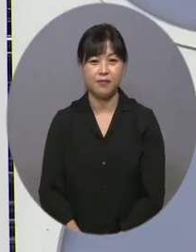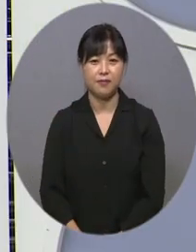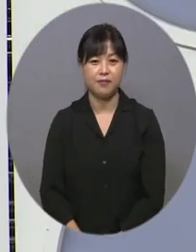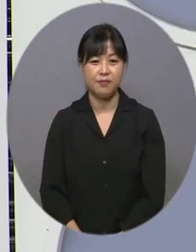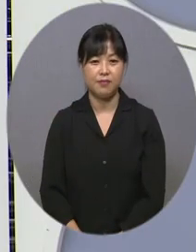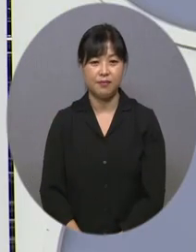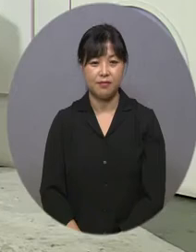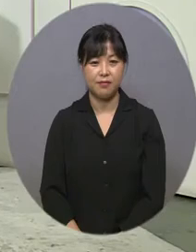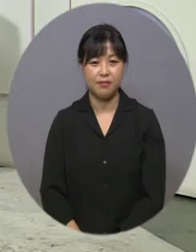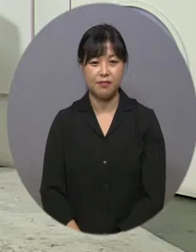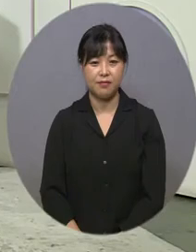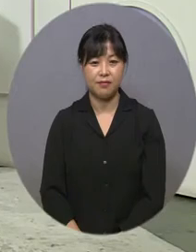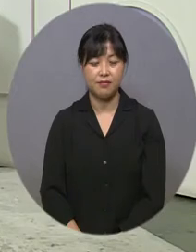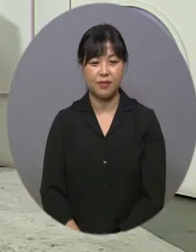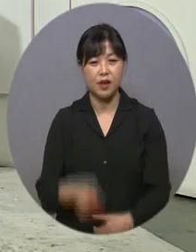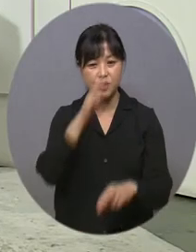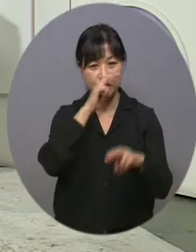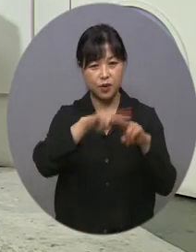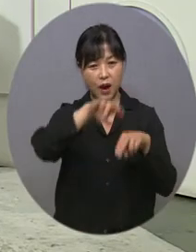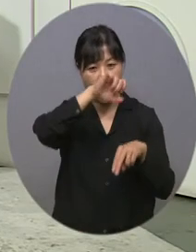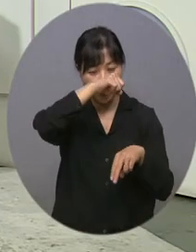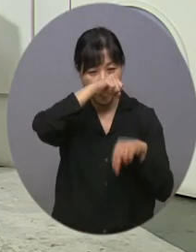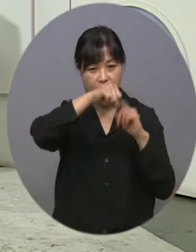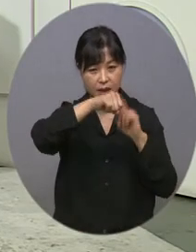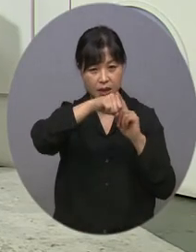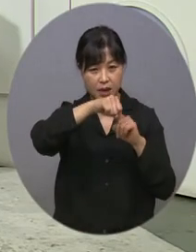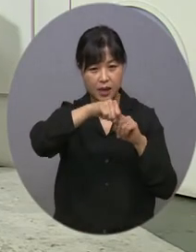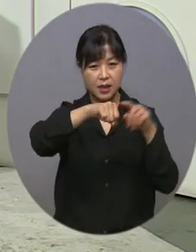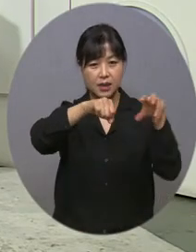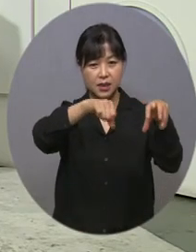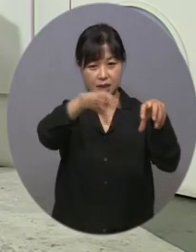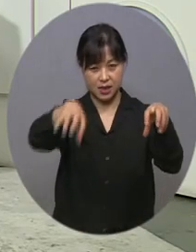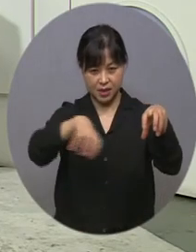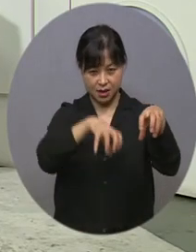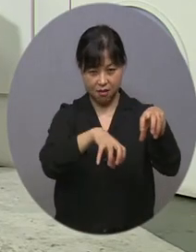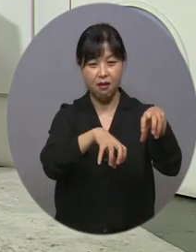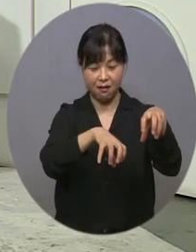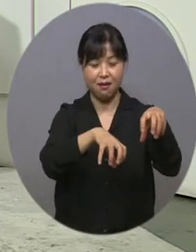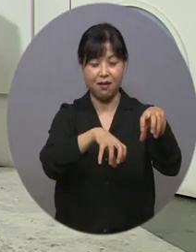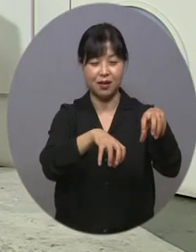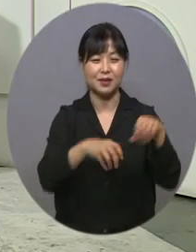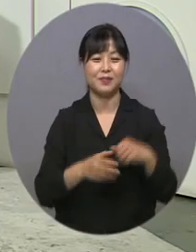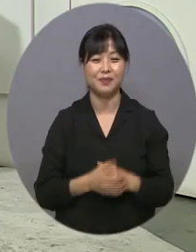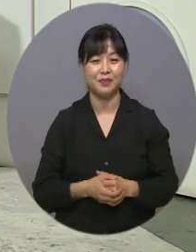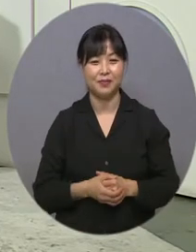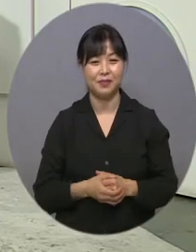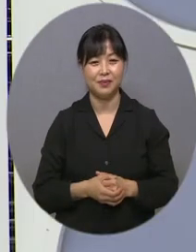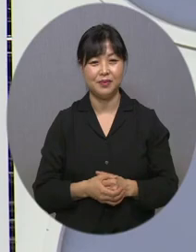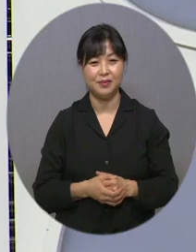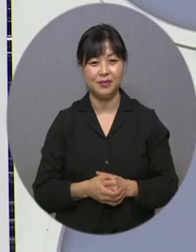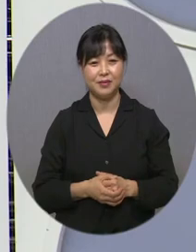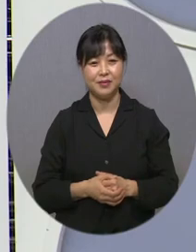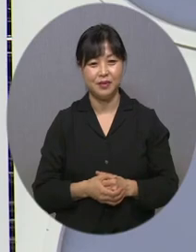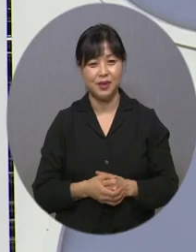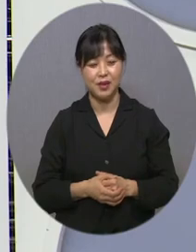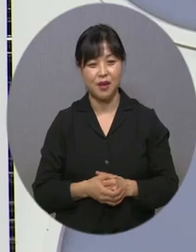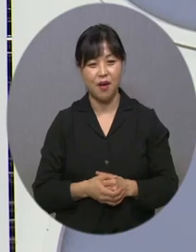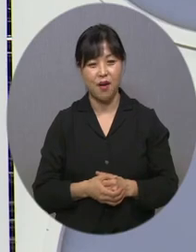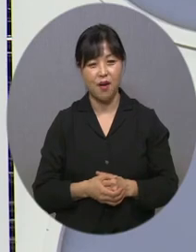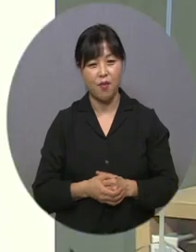그러니까 주로 중동 아프리카에서 돌았군요. 그렇죠. 예? 예, 예, 그렇죠. 예, 예. 중부 유럽하고 이제 중국. 예, 예,